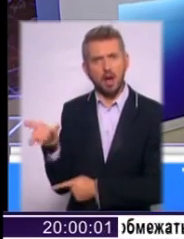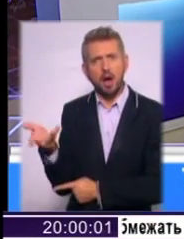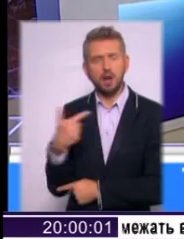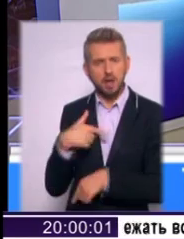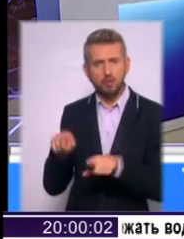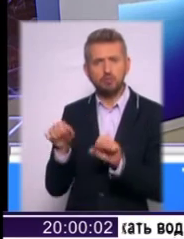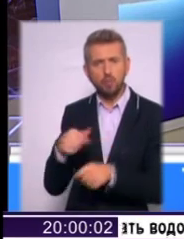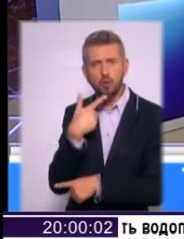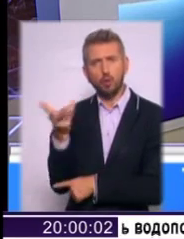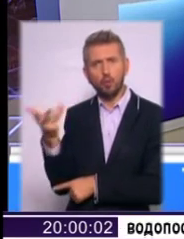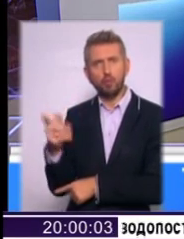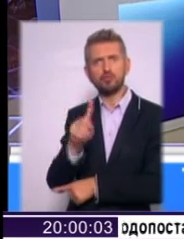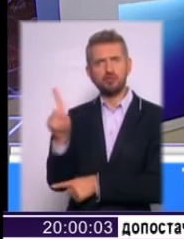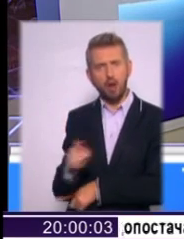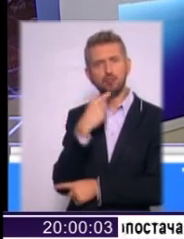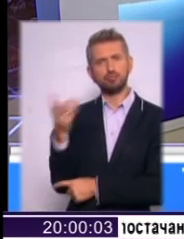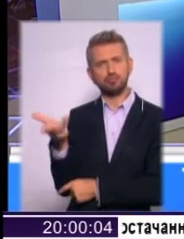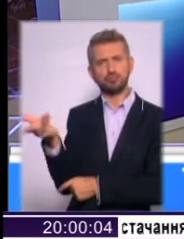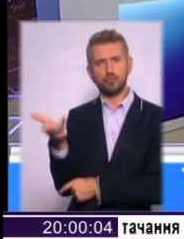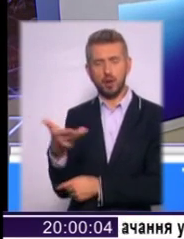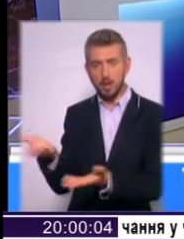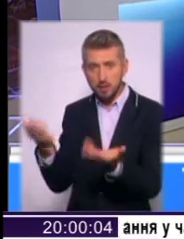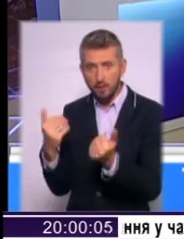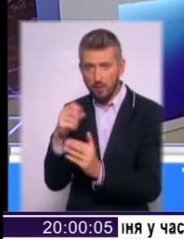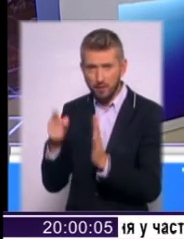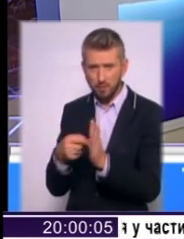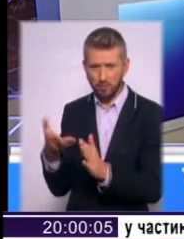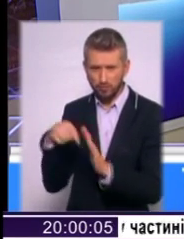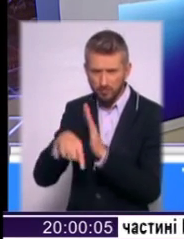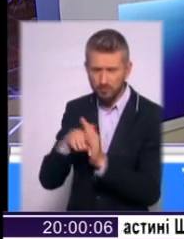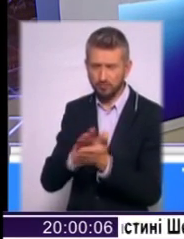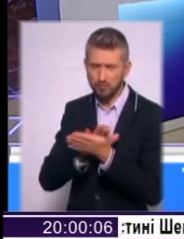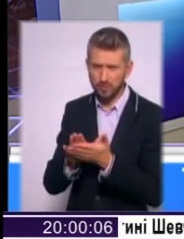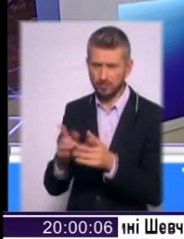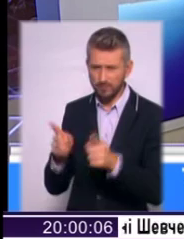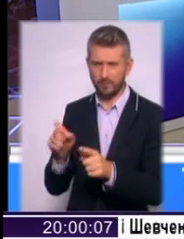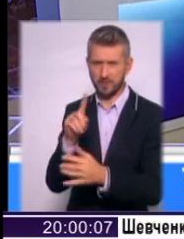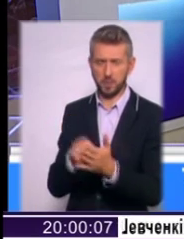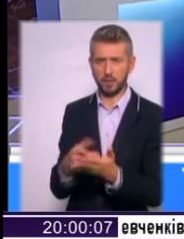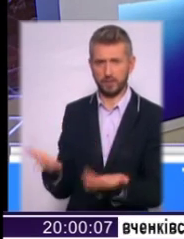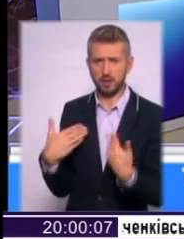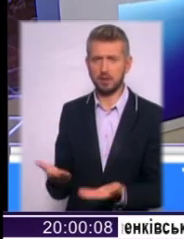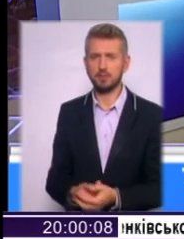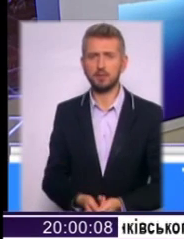можу годину тут розмірковувати. Давайте так ближче до суті, скажімо. Ми так, з вами погоджуємося, але ближче до суті,